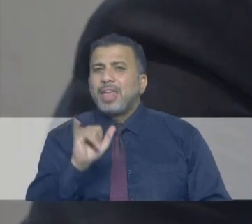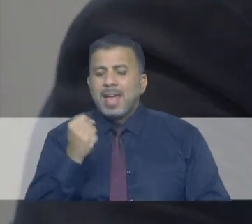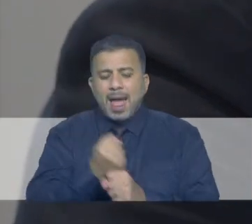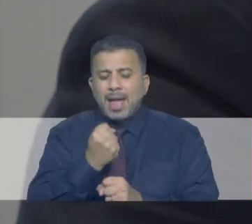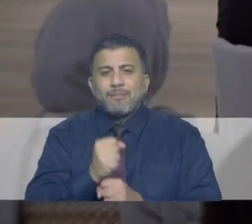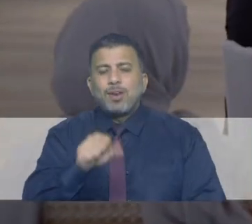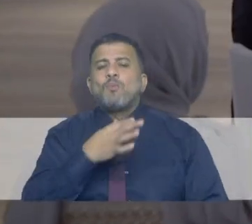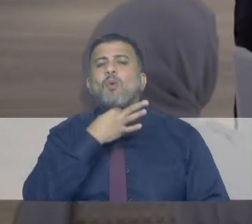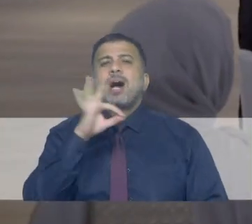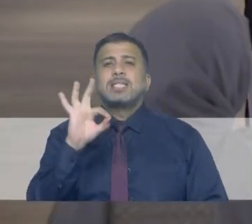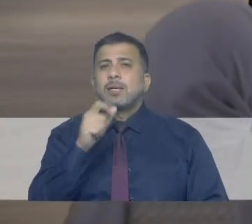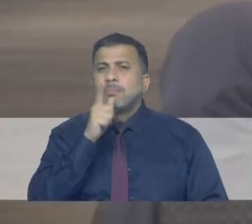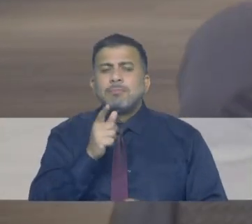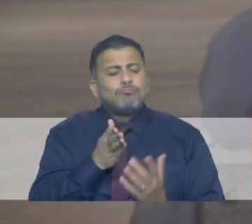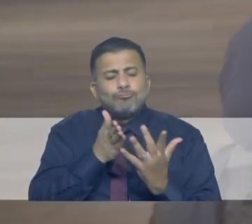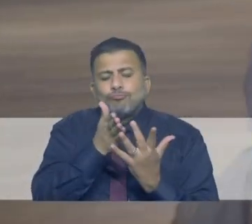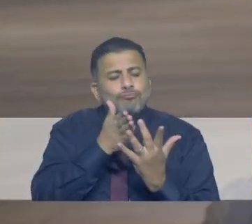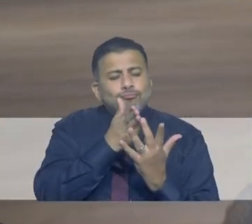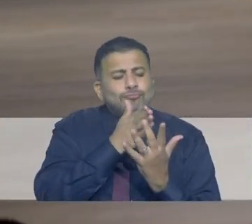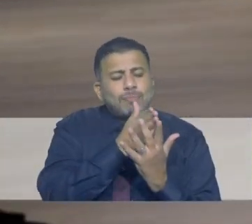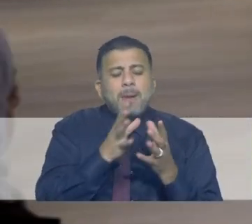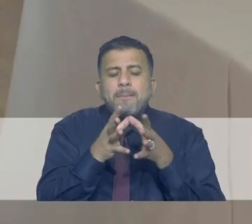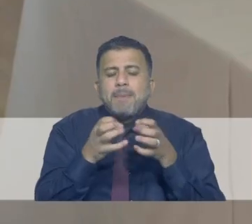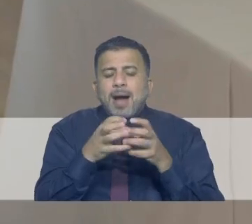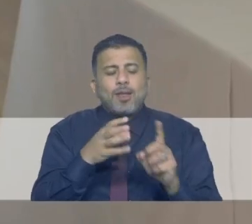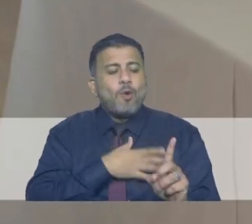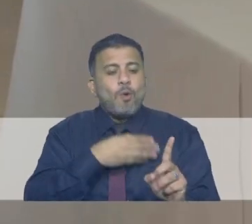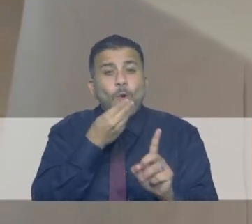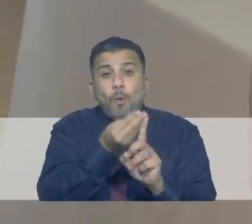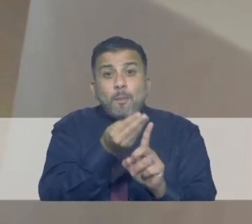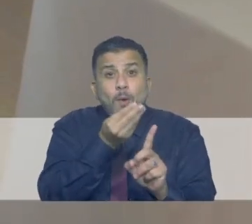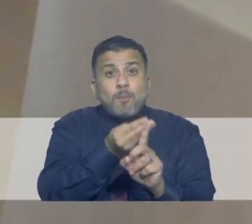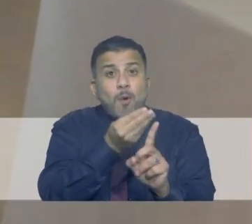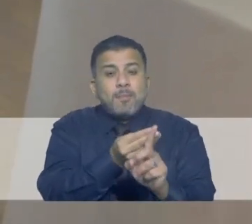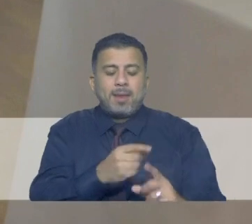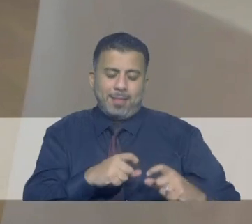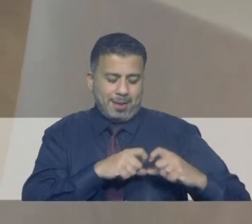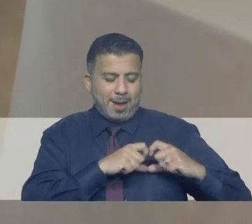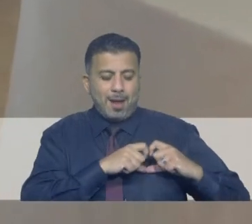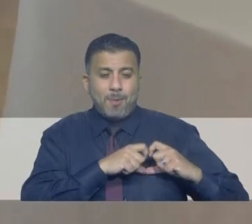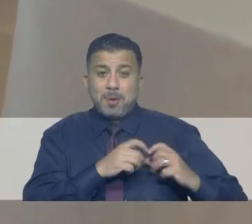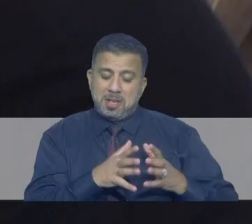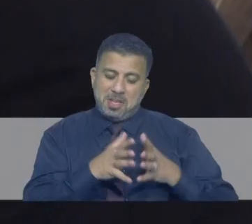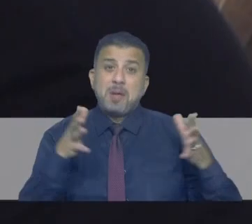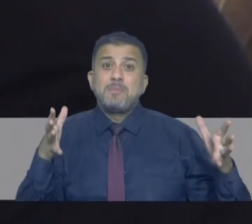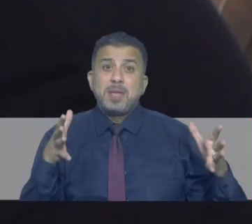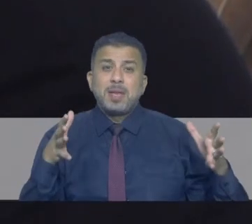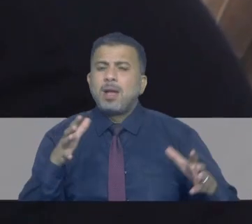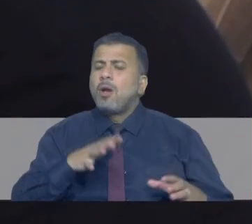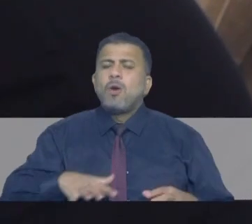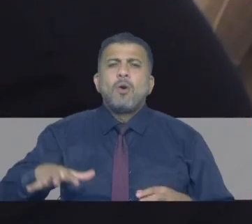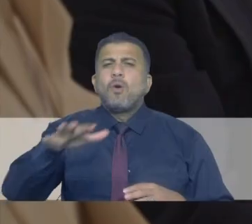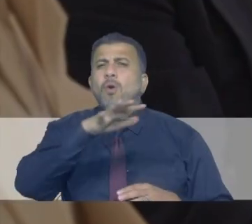المعاصرة يحمل بين طياته معاني الوفاء والانتماء للقلب الكوني الكبير